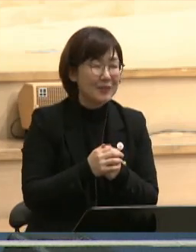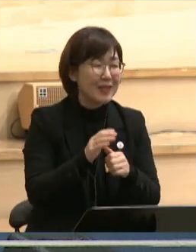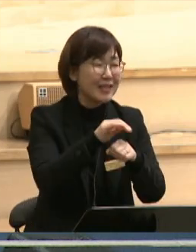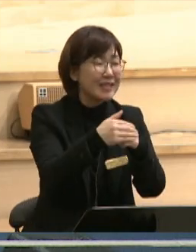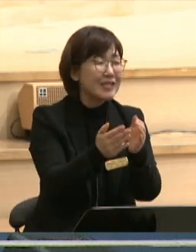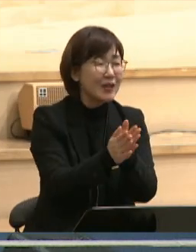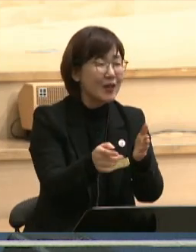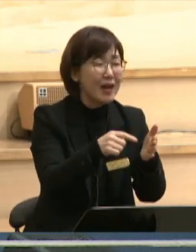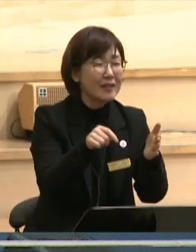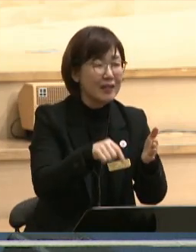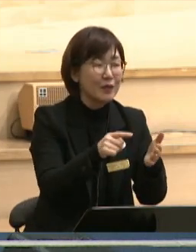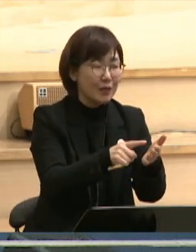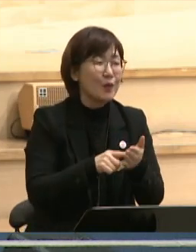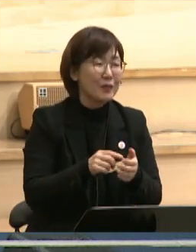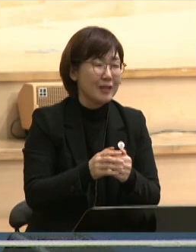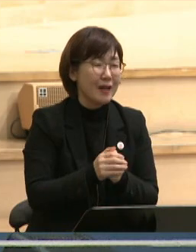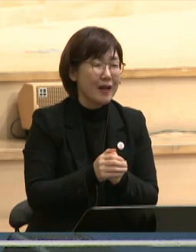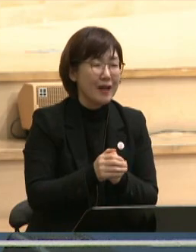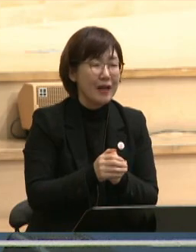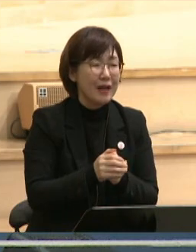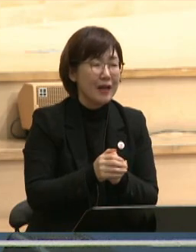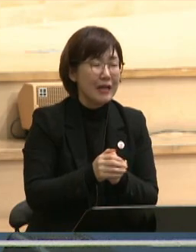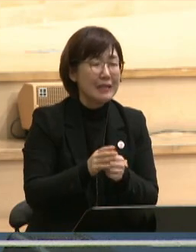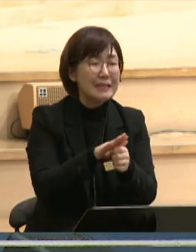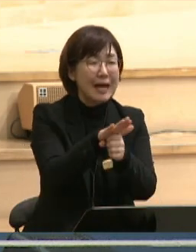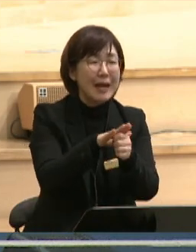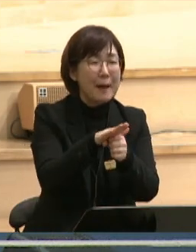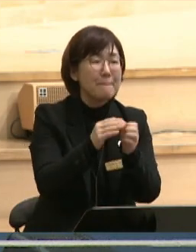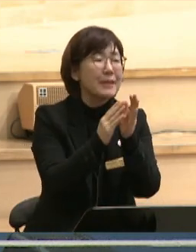성경에도 나옵니다 그게 비밀이라고